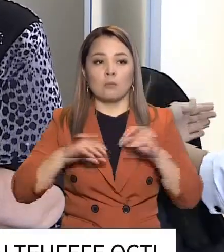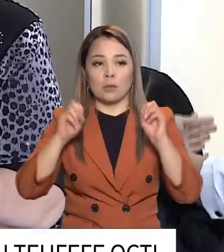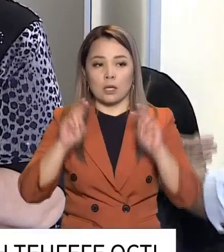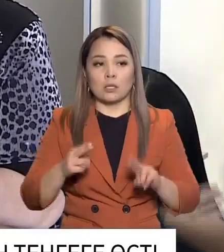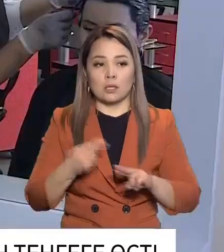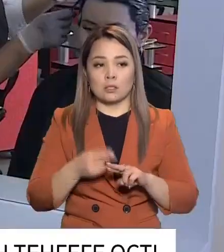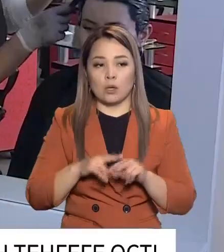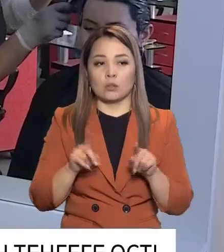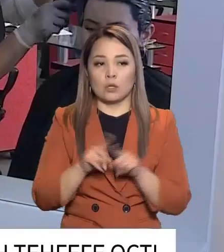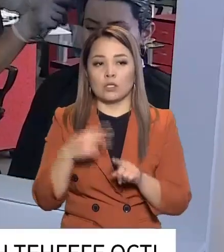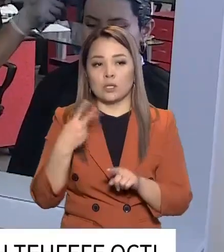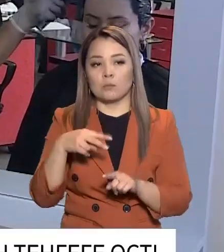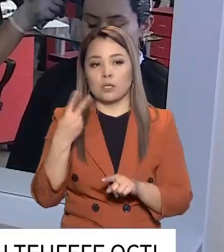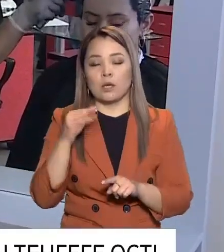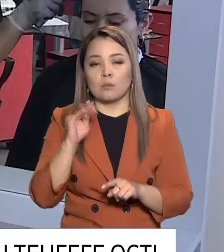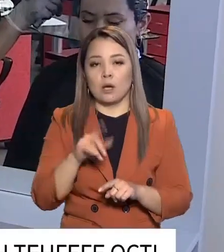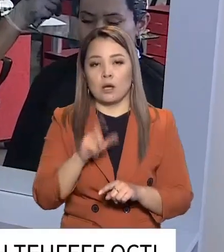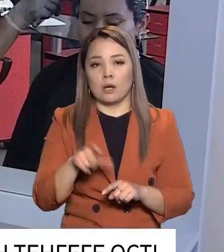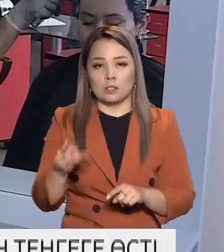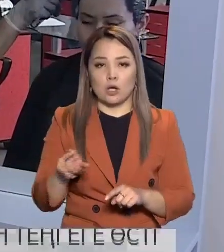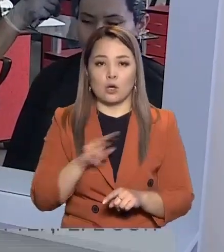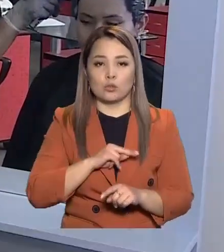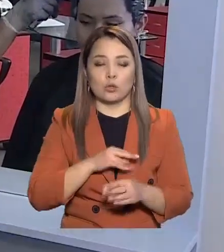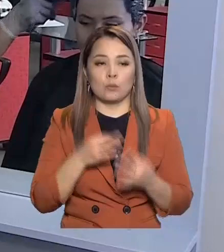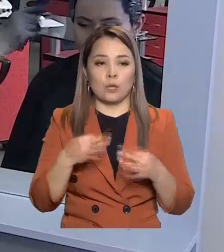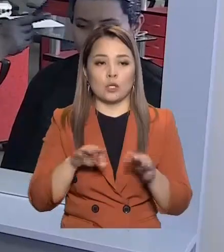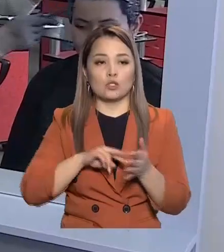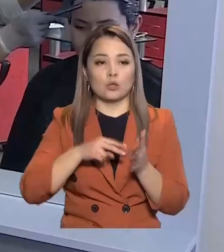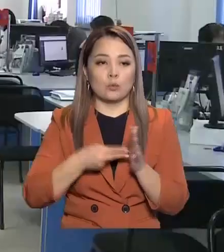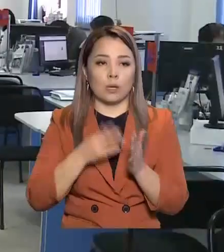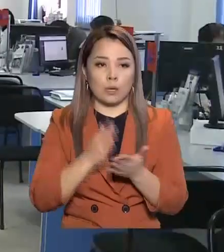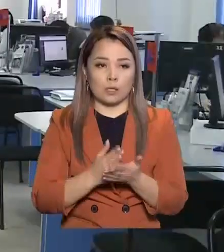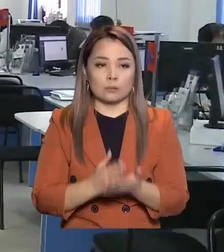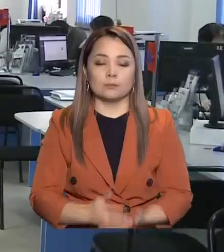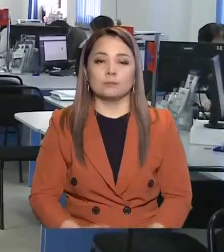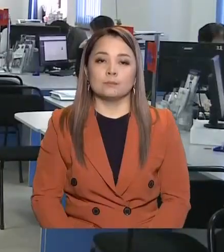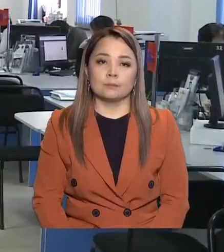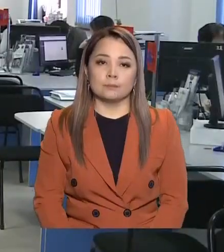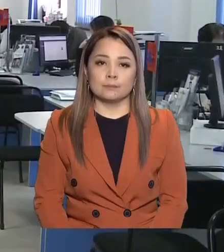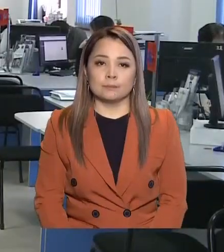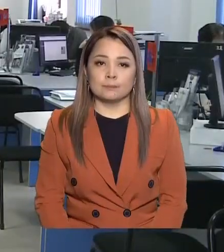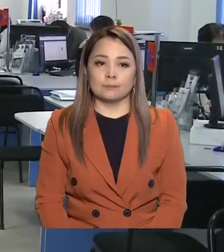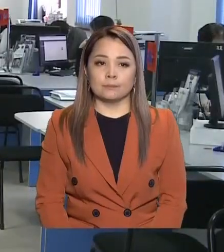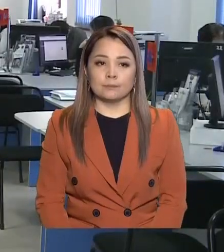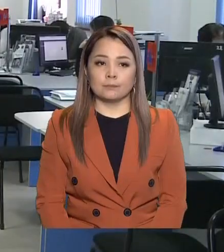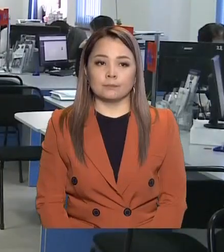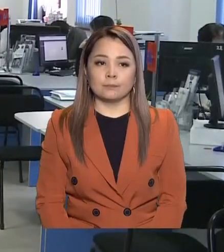практикасына кемінде 22 мың адамды жіберу жоспарланып отыр.